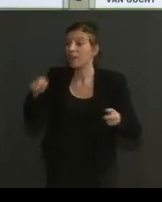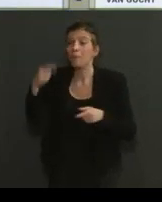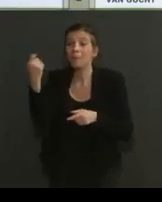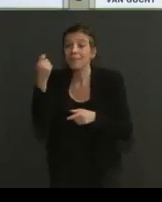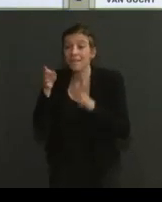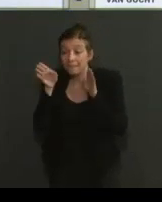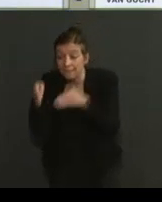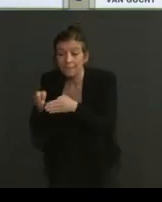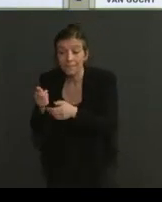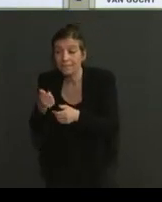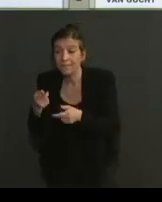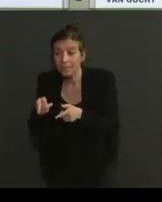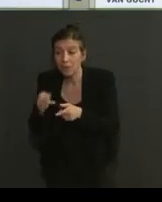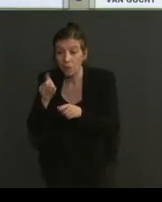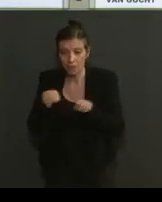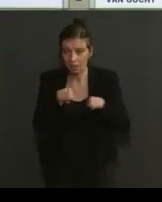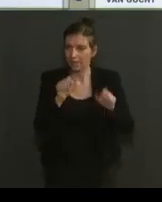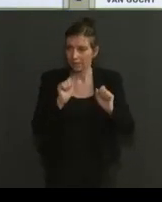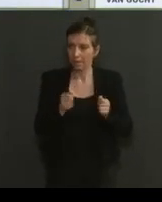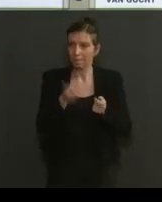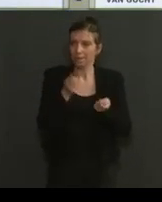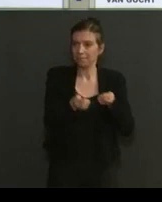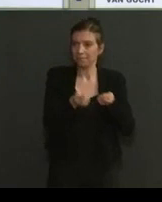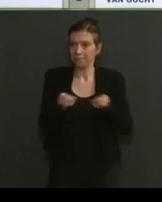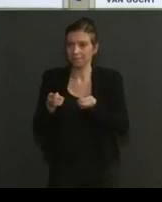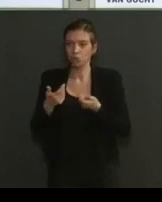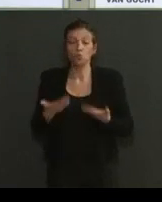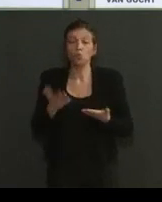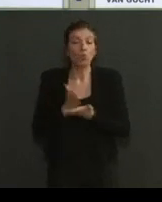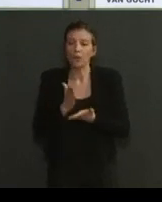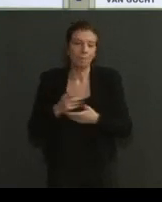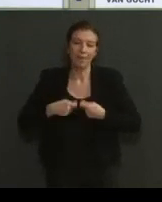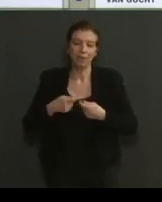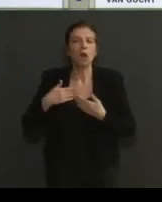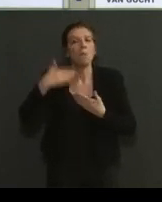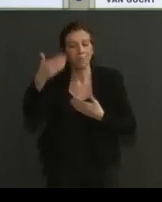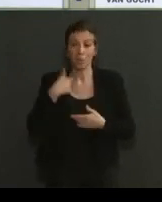Wij hopen u de komende weken meer informatie te kunnen geven over de opvolging van dit project.